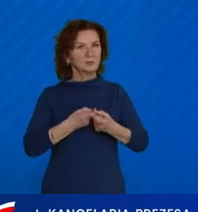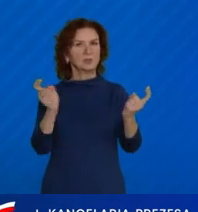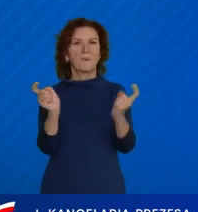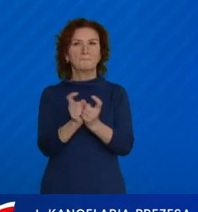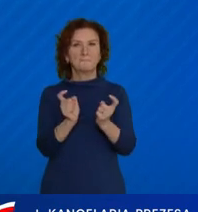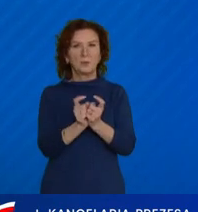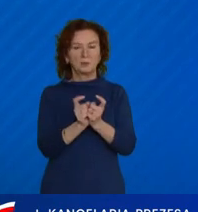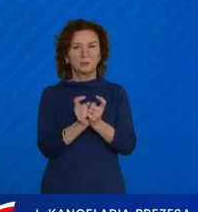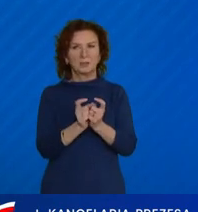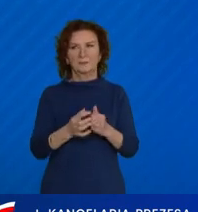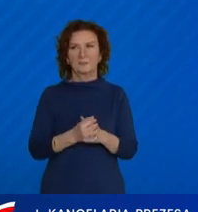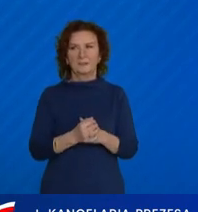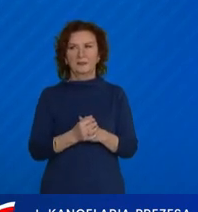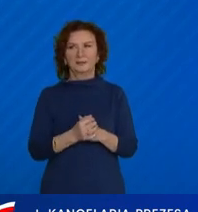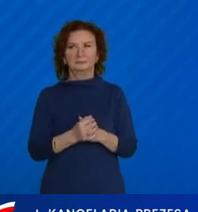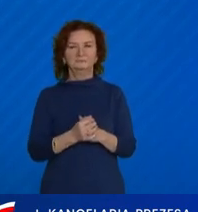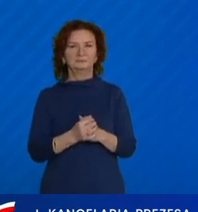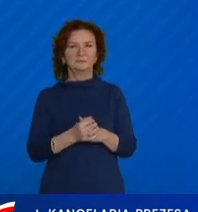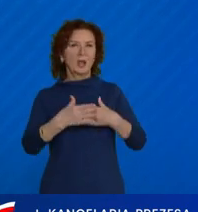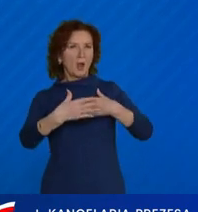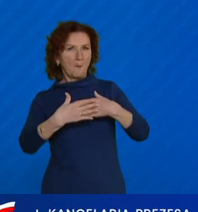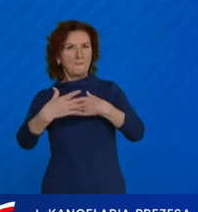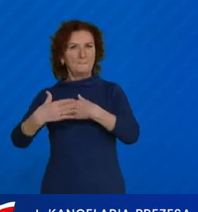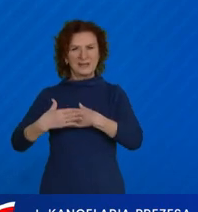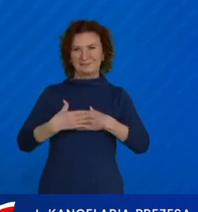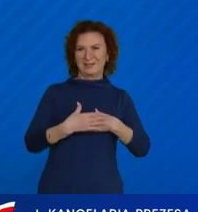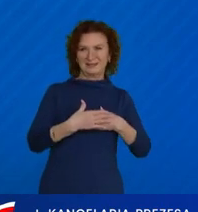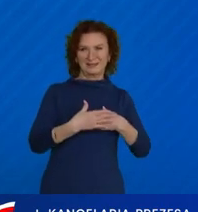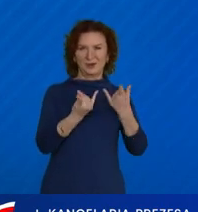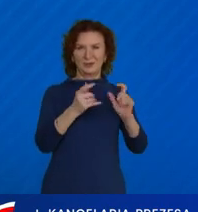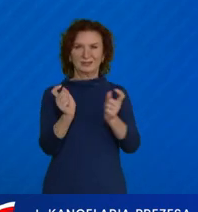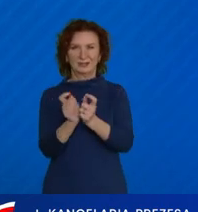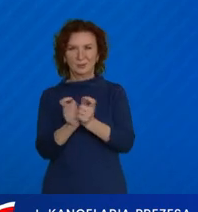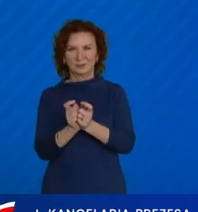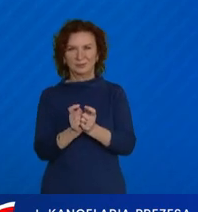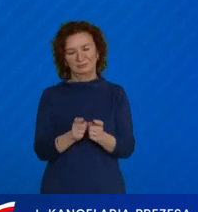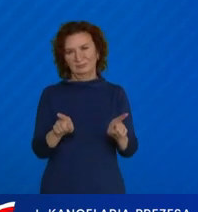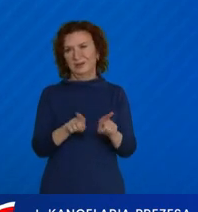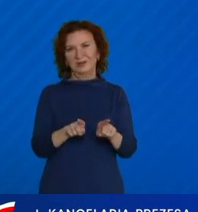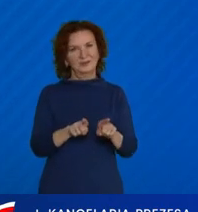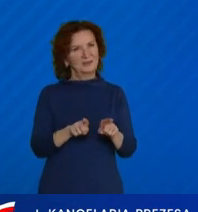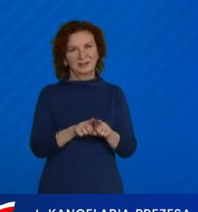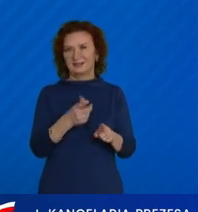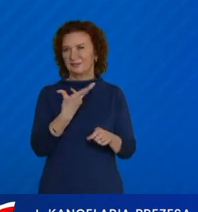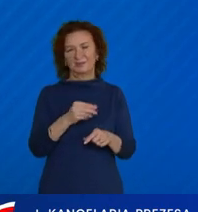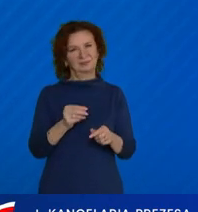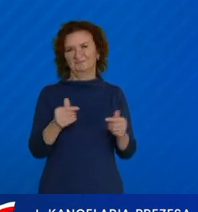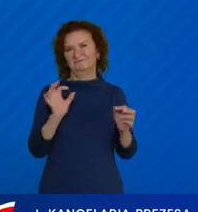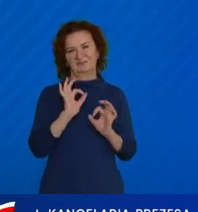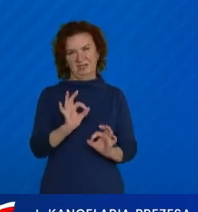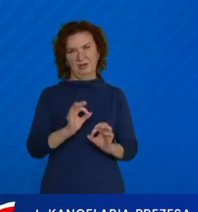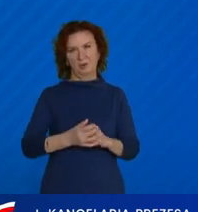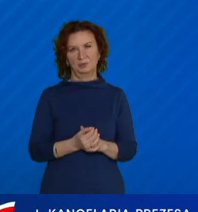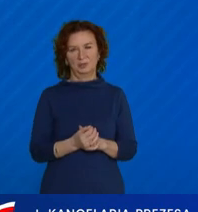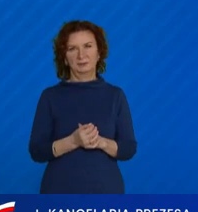punkty klamka w klamkę, jeśli można tak powiedzieć, z punktami już istniejącymi, no to też byłoby to daleko nie w porządku wobec